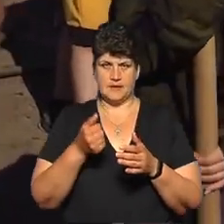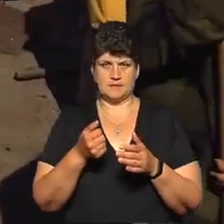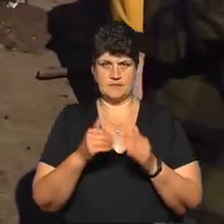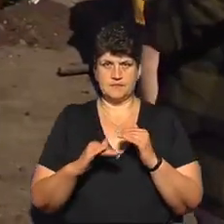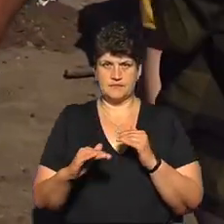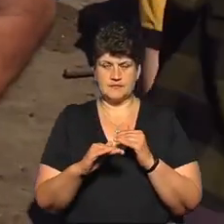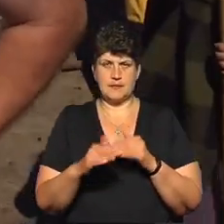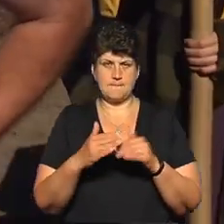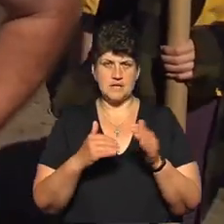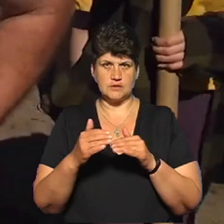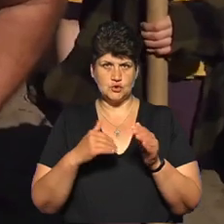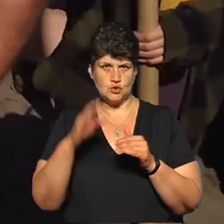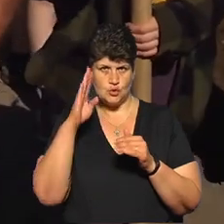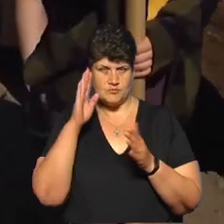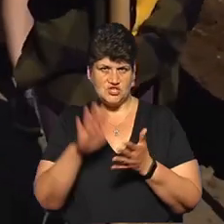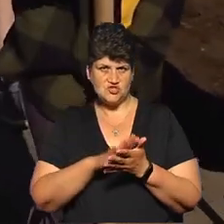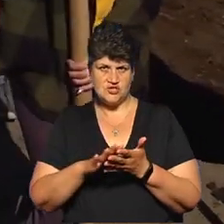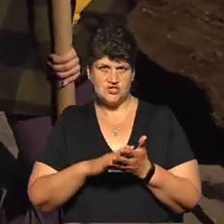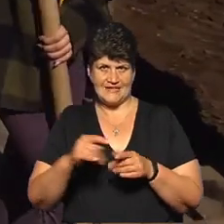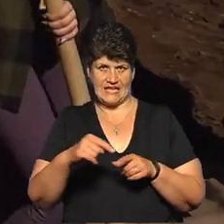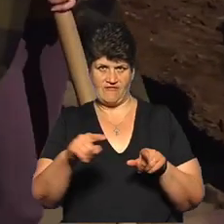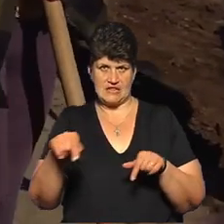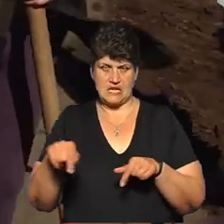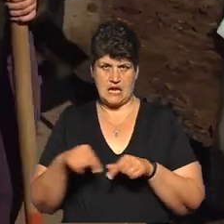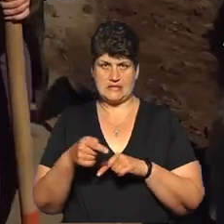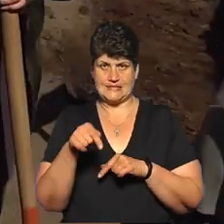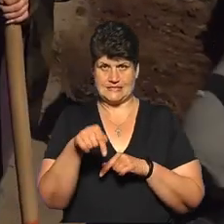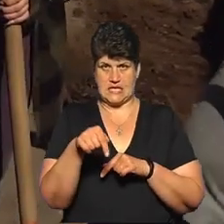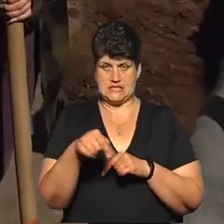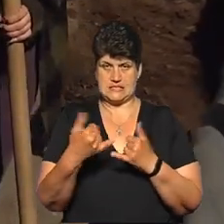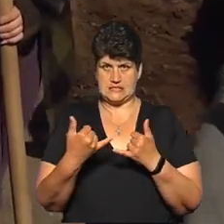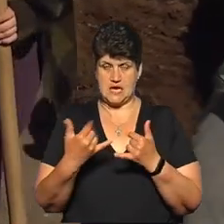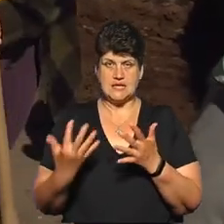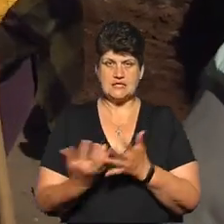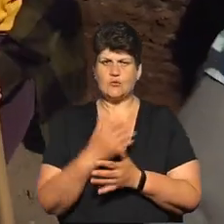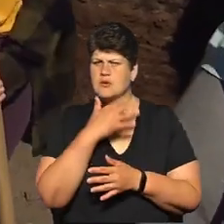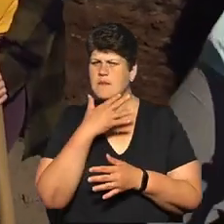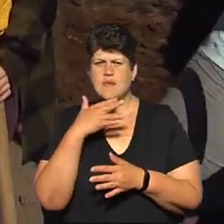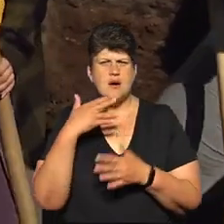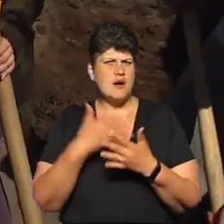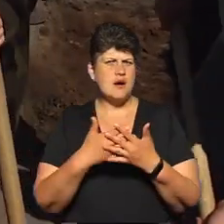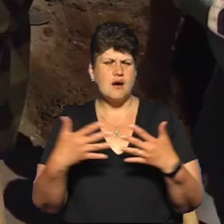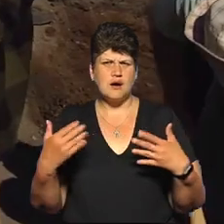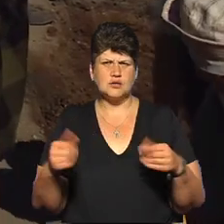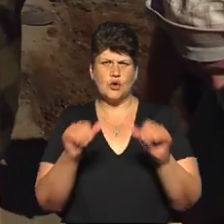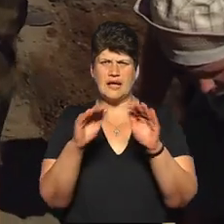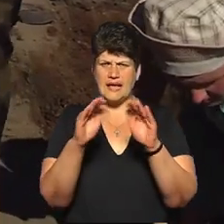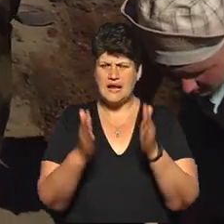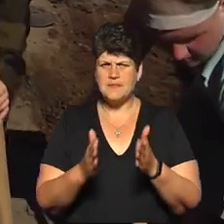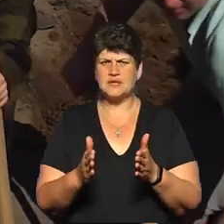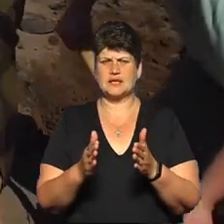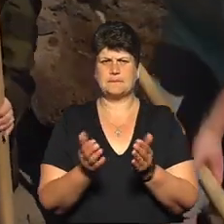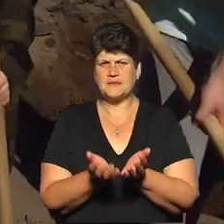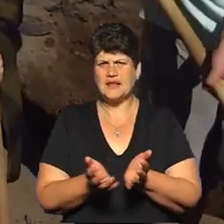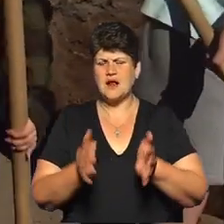хлопцями зачистили цей квадрат зараз. От, і знаходимо багато фрагментів кераміки 17-го, середини 17-го, початку